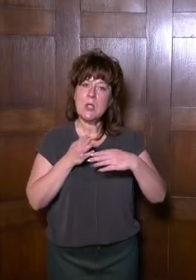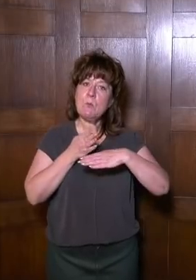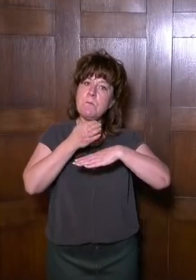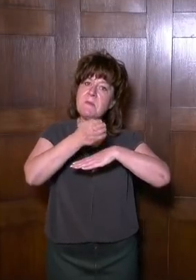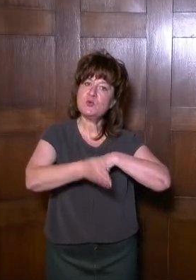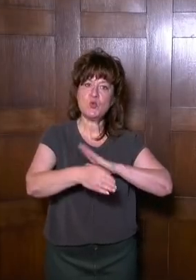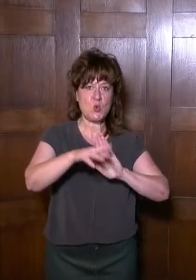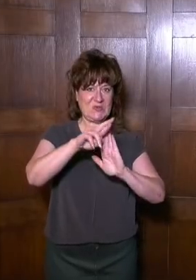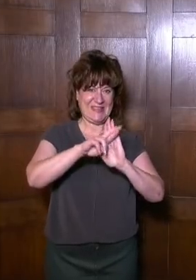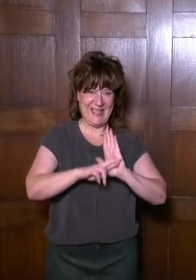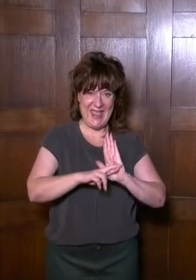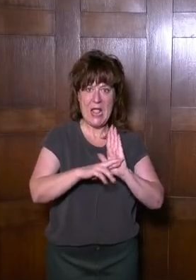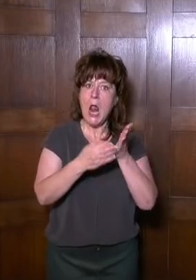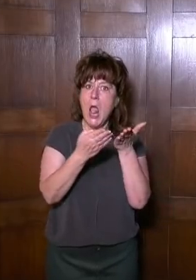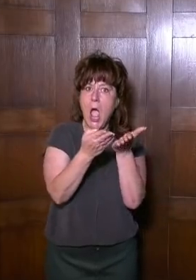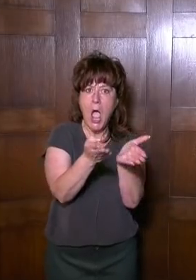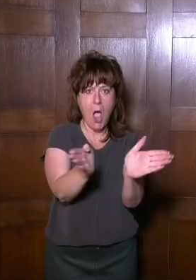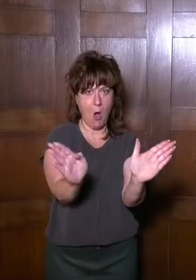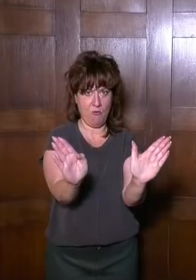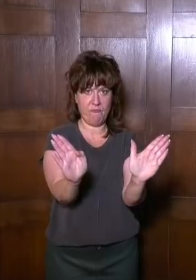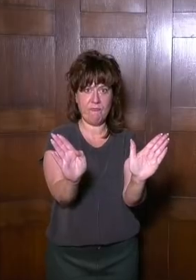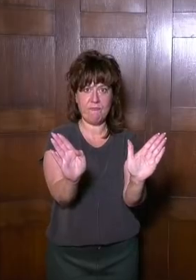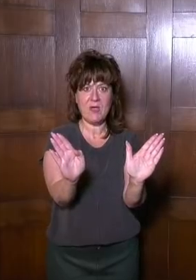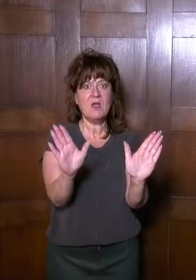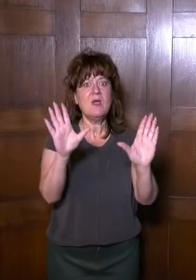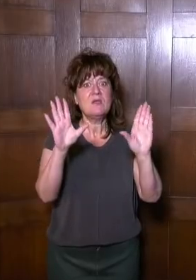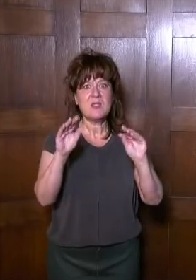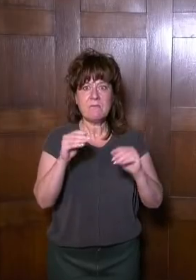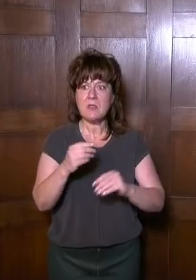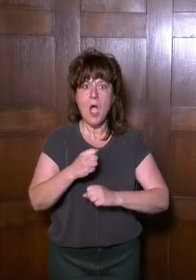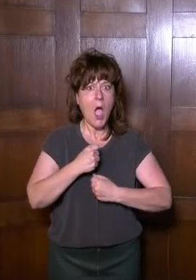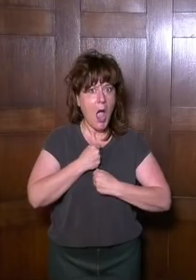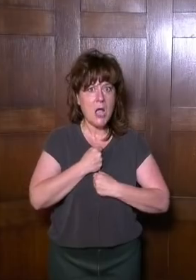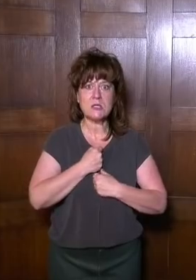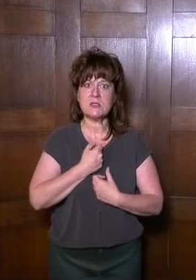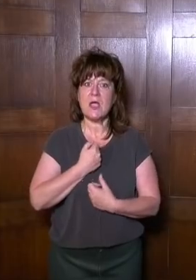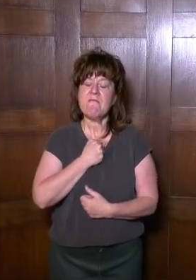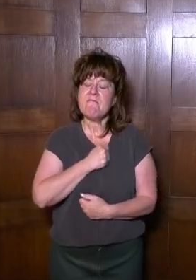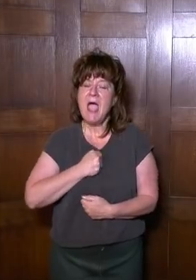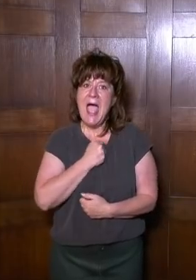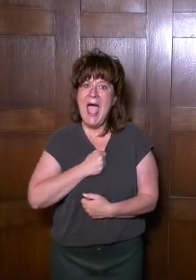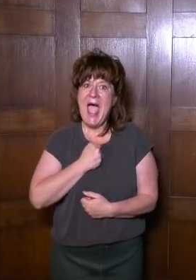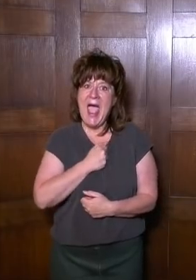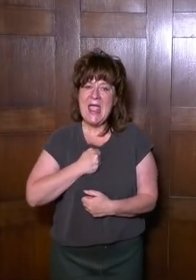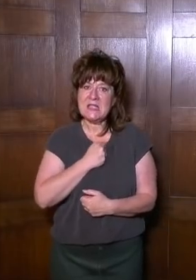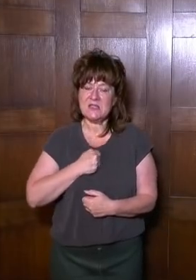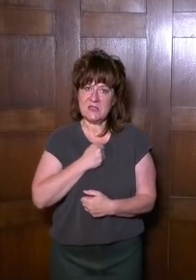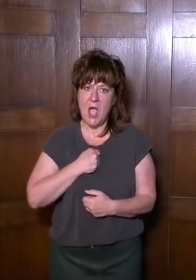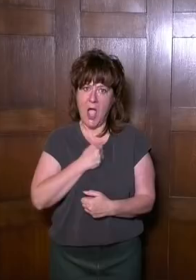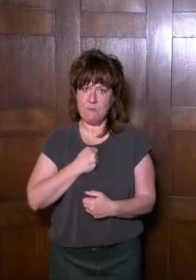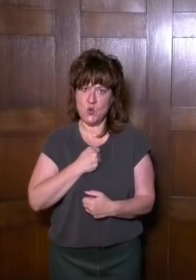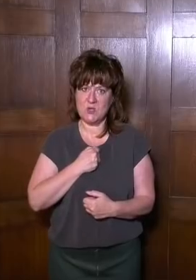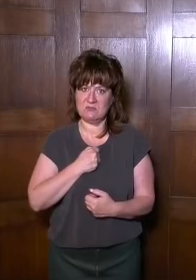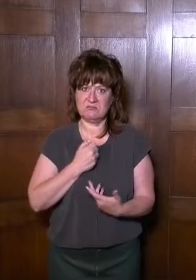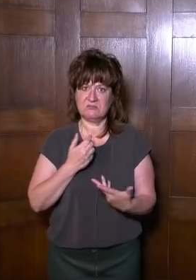Besuchsregelungen Weitungen schaffen, um sozusagen diesen Furcht- und Vereinsamungstendenzen, die natürlich gegeben